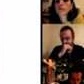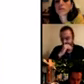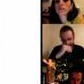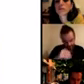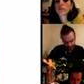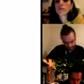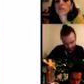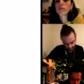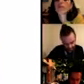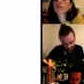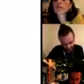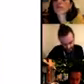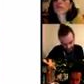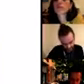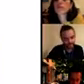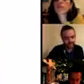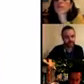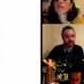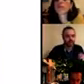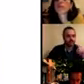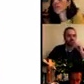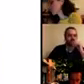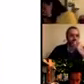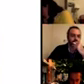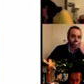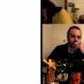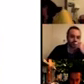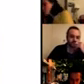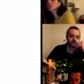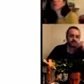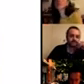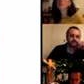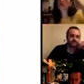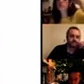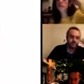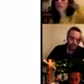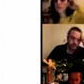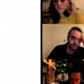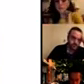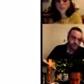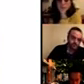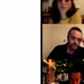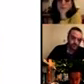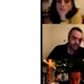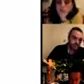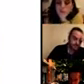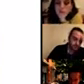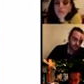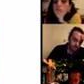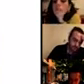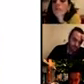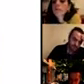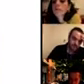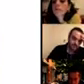Yaptığımız proje kısaca bu fotoğrafta gördüğünüz otopark olarak kullanılan daha böyle bir atıl bir alanı mahalle